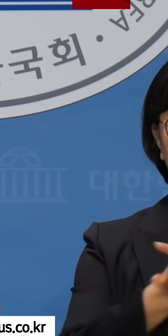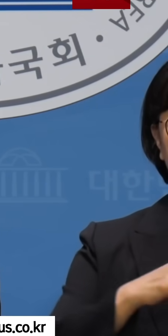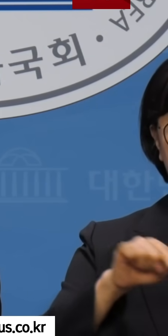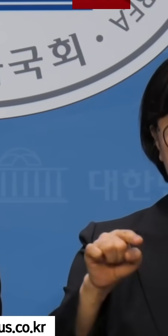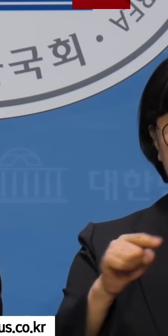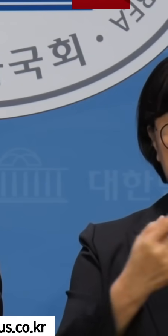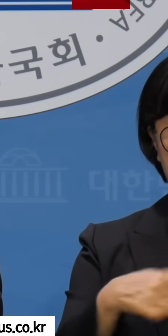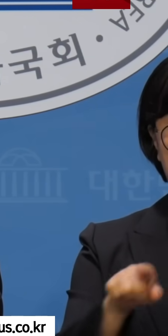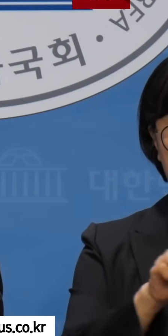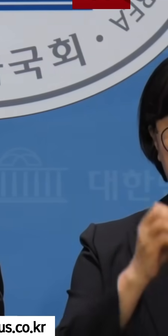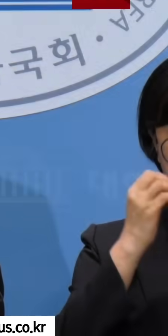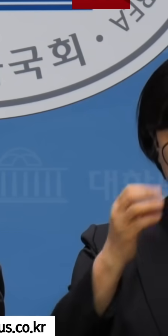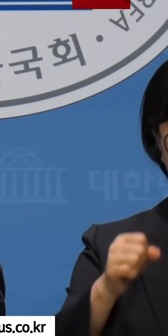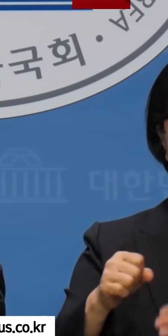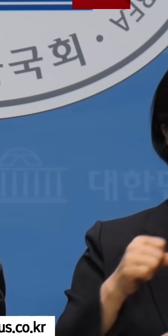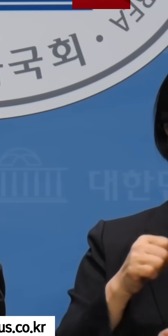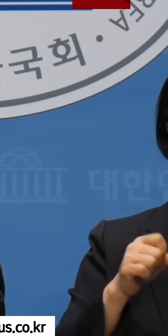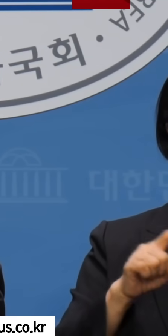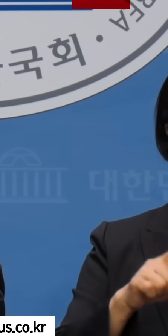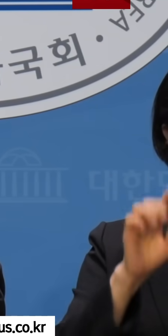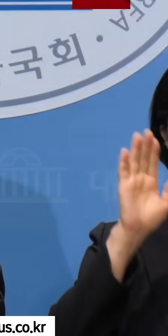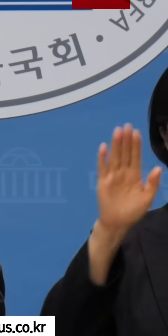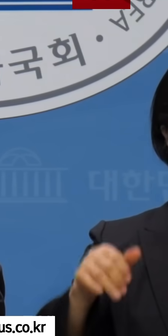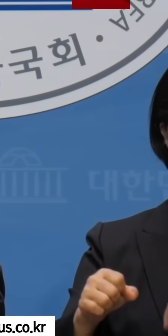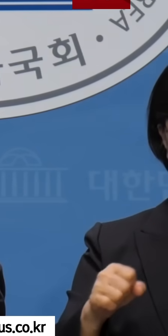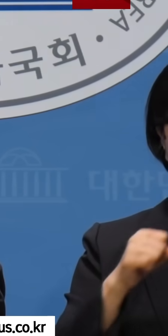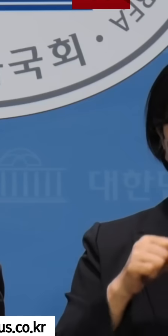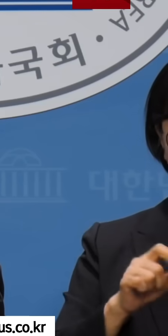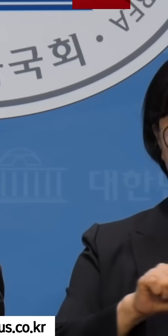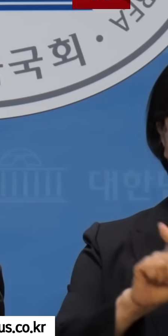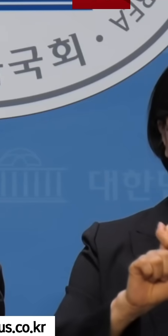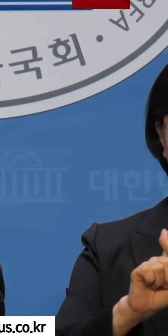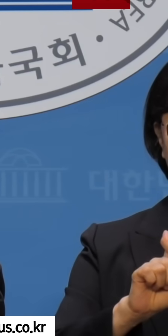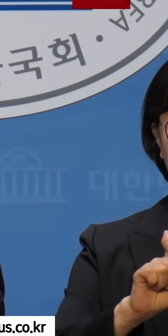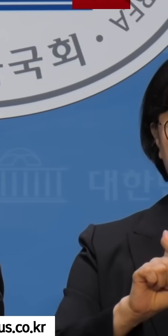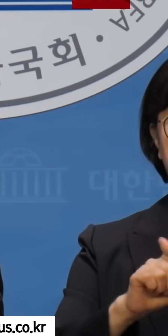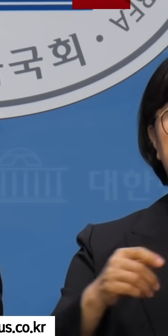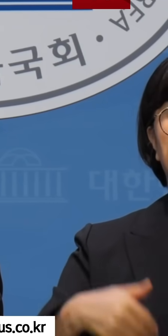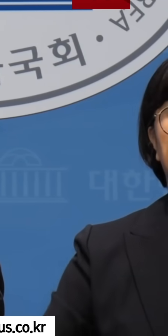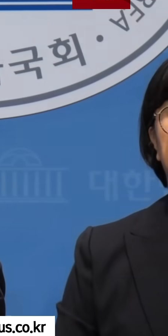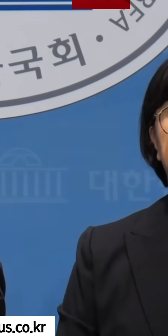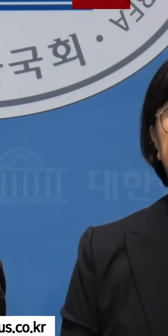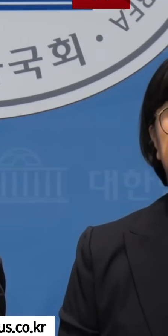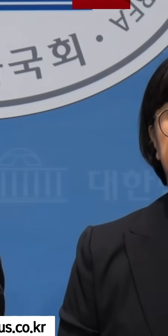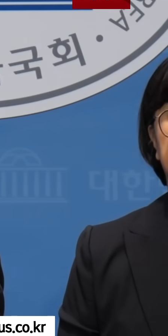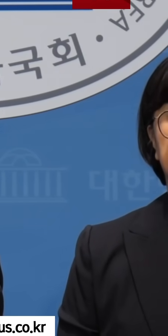가려면 개혁 세력, 미래 세력이 연합해야 합니다.